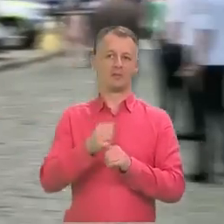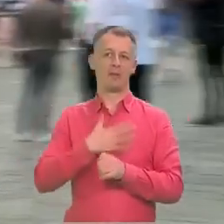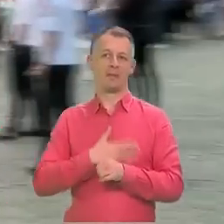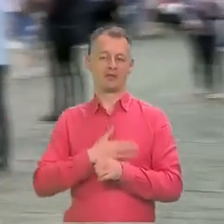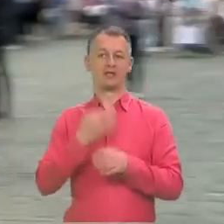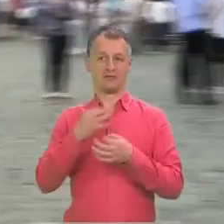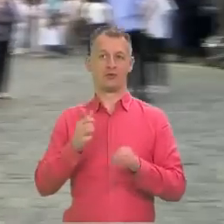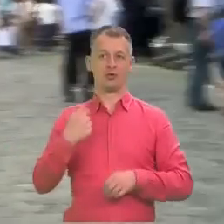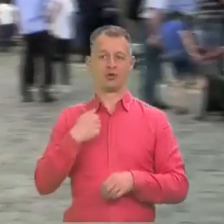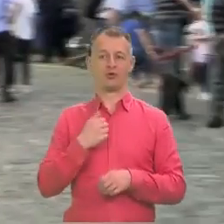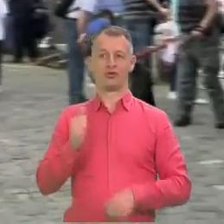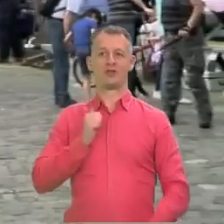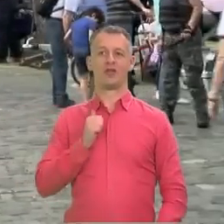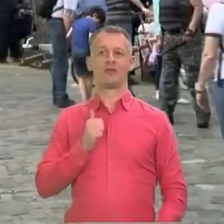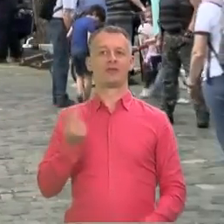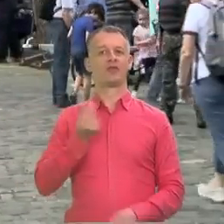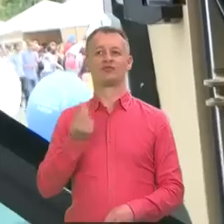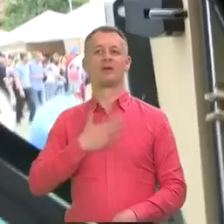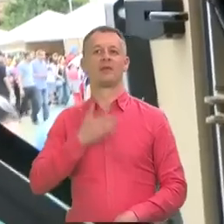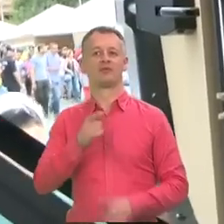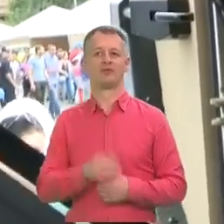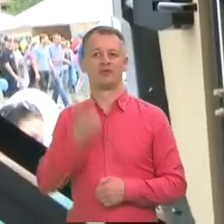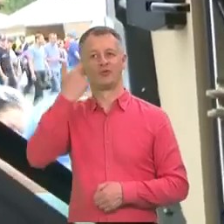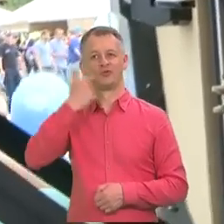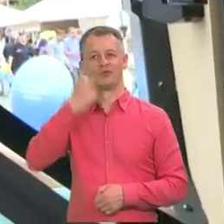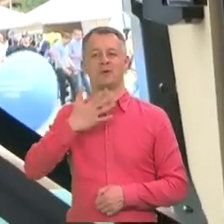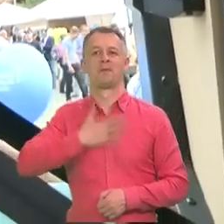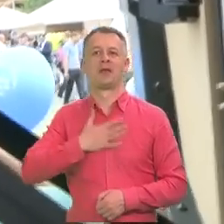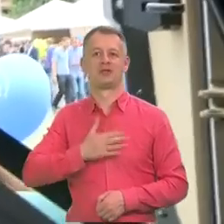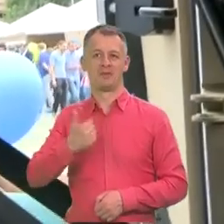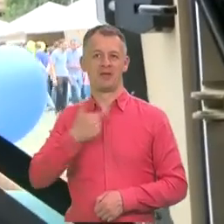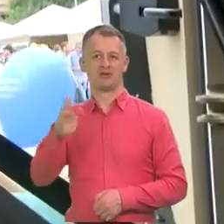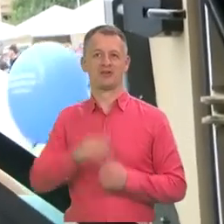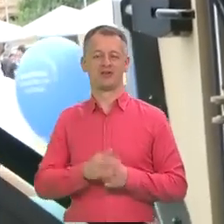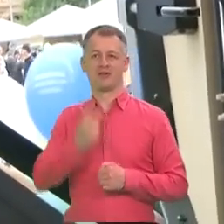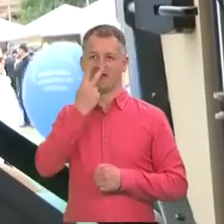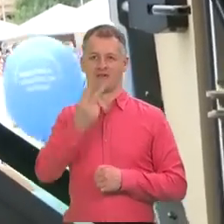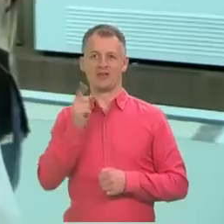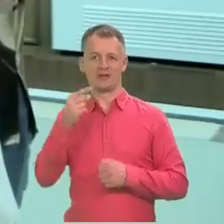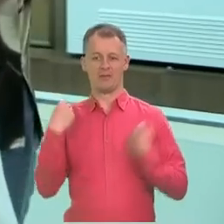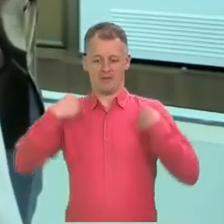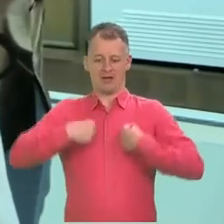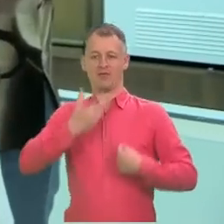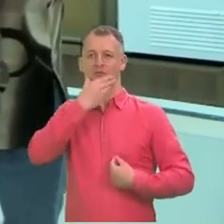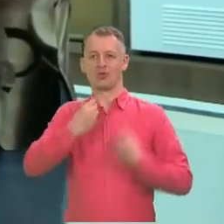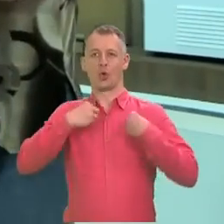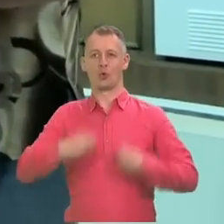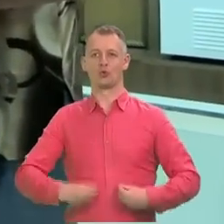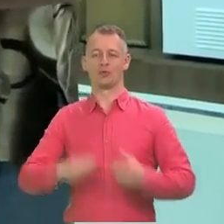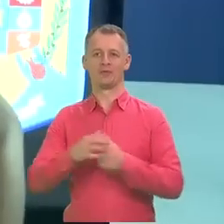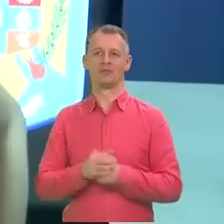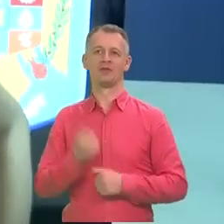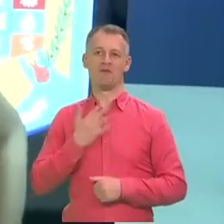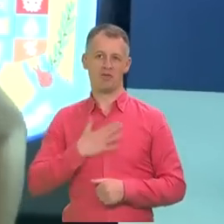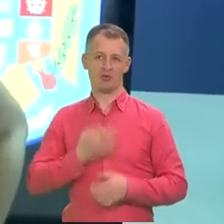să fiu jandarm. De ce tocmai jandarm? Nu știu, îmi place mie așa, că îi văd costumați. Aș vrea